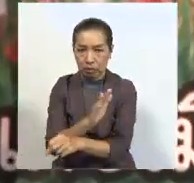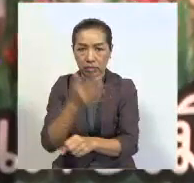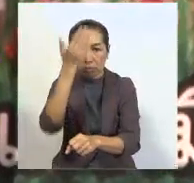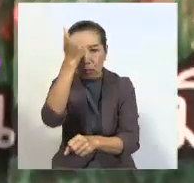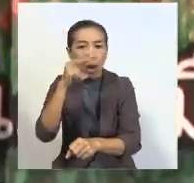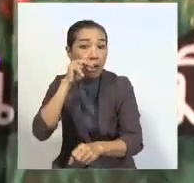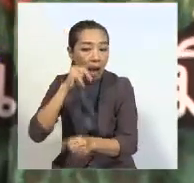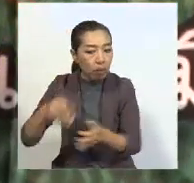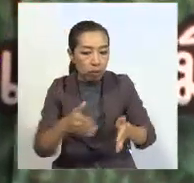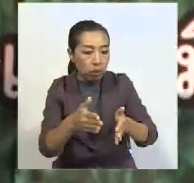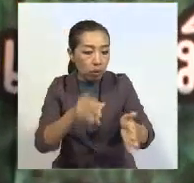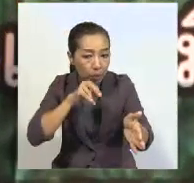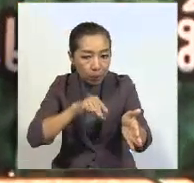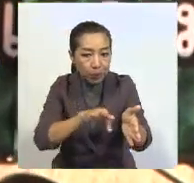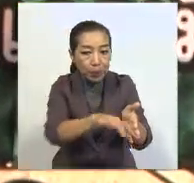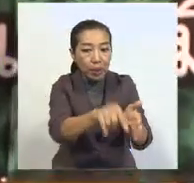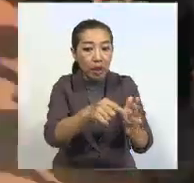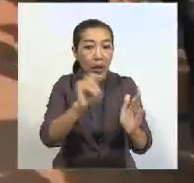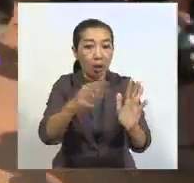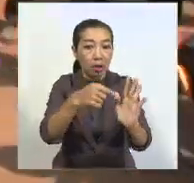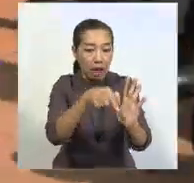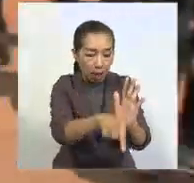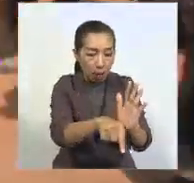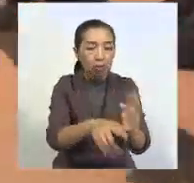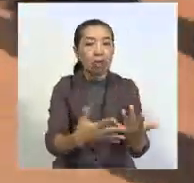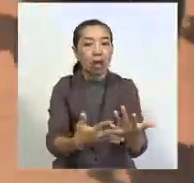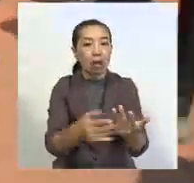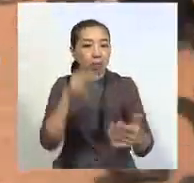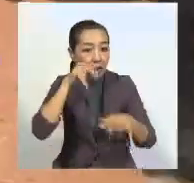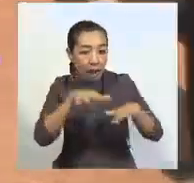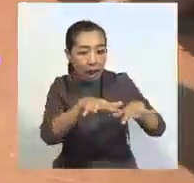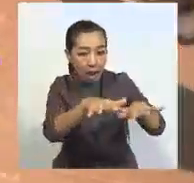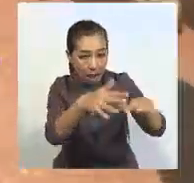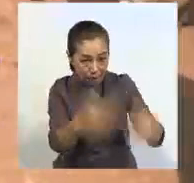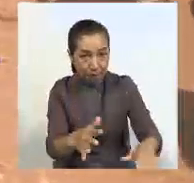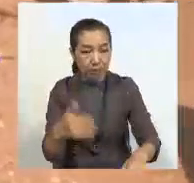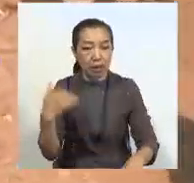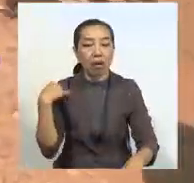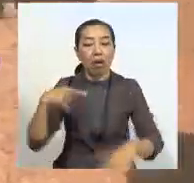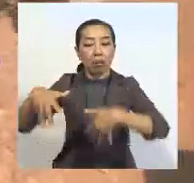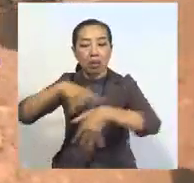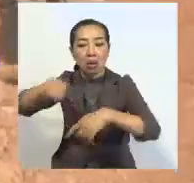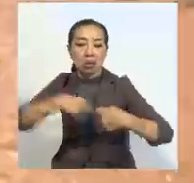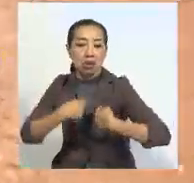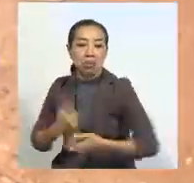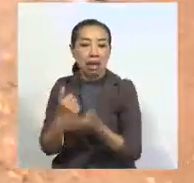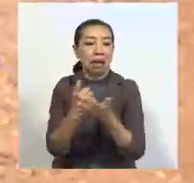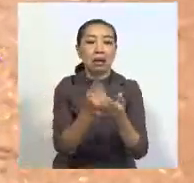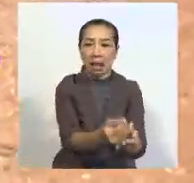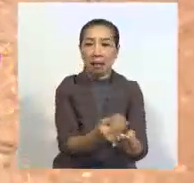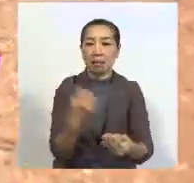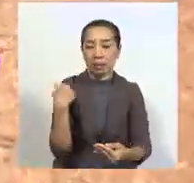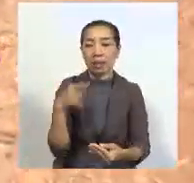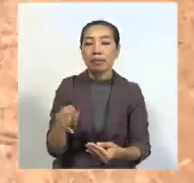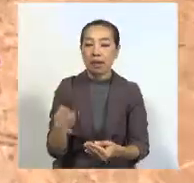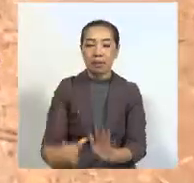ห่งนี้นอกจากจะได้น้ำในคลองแล้วยังได้น้ำใจอีกด้วยแล้วก็ยังจะเป็นต้นแบบให้กับจังหวัดอื่นๆทั่วประเทศรว